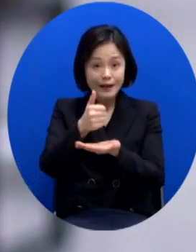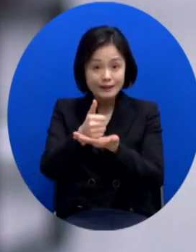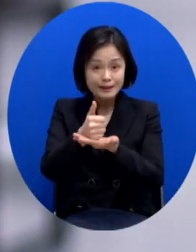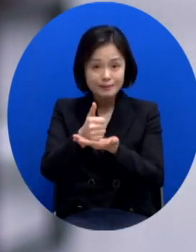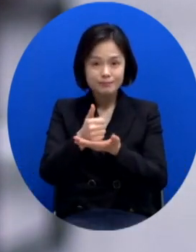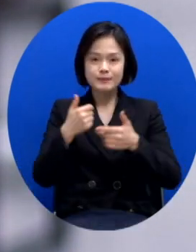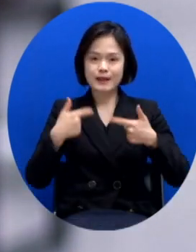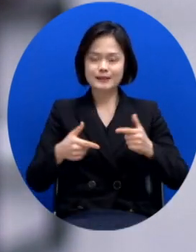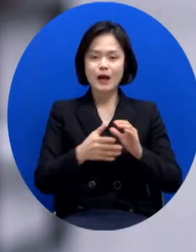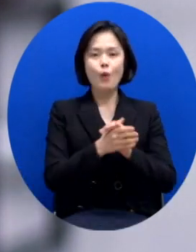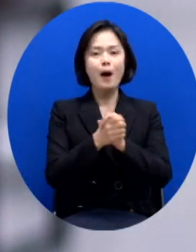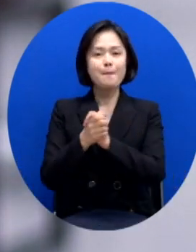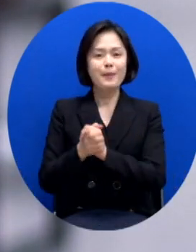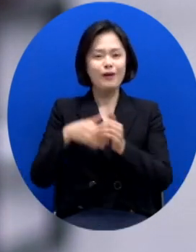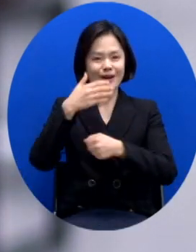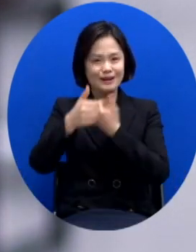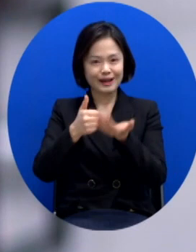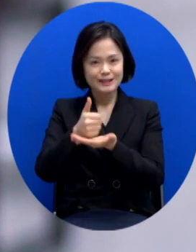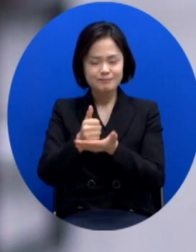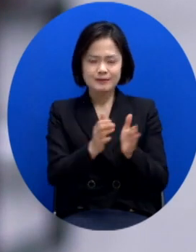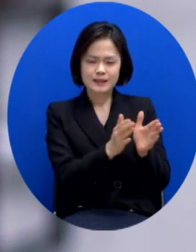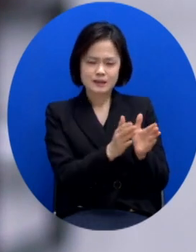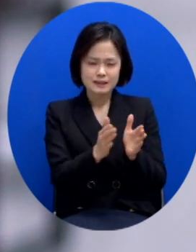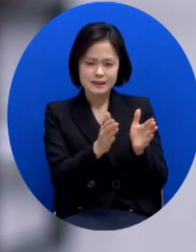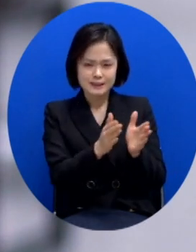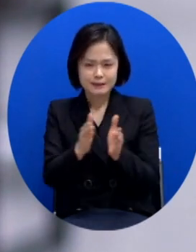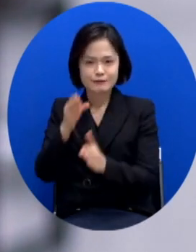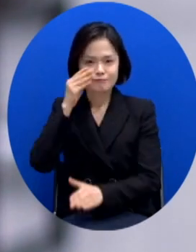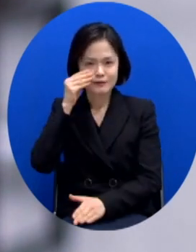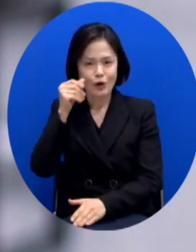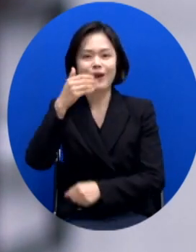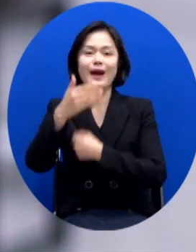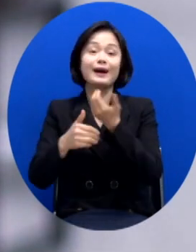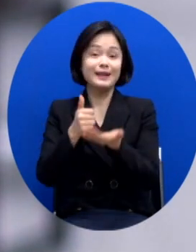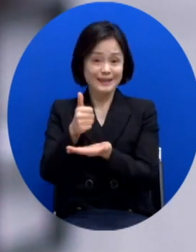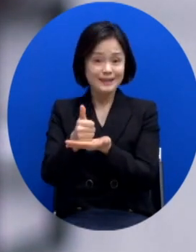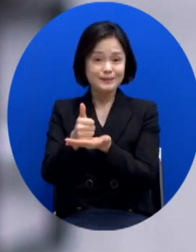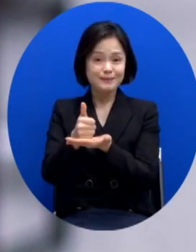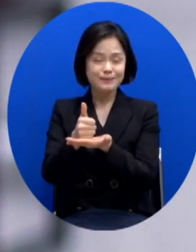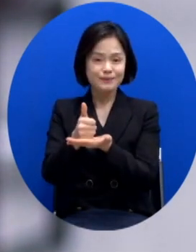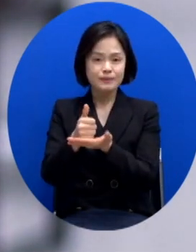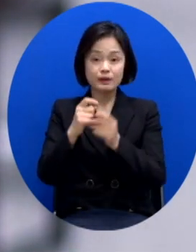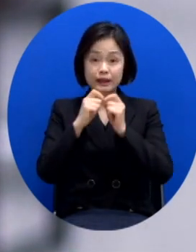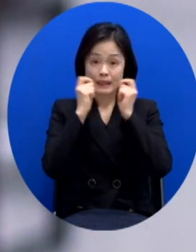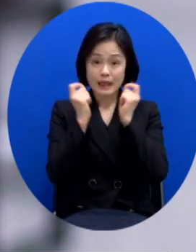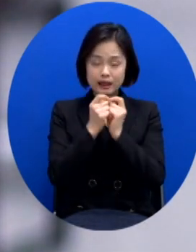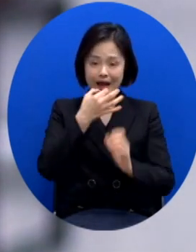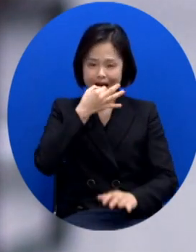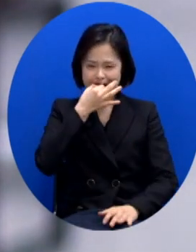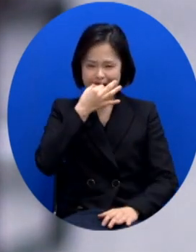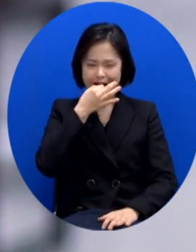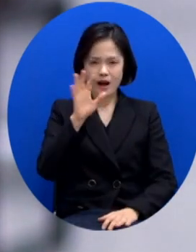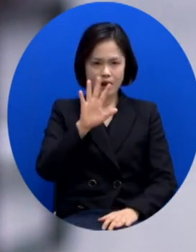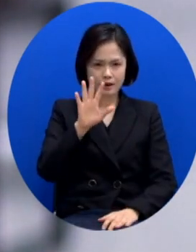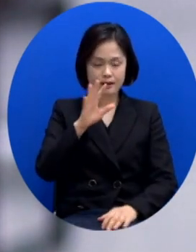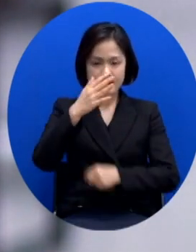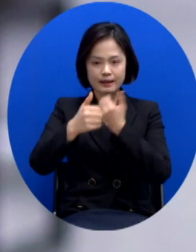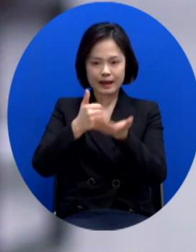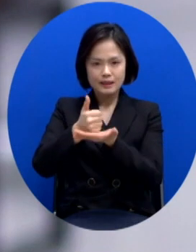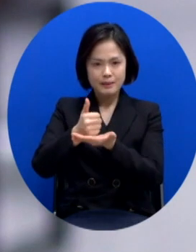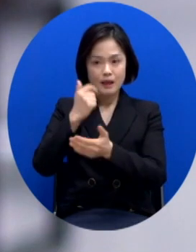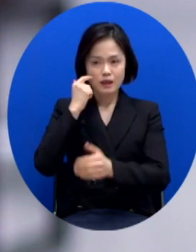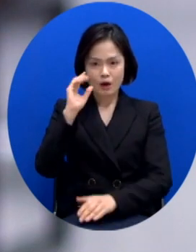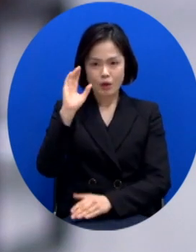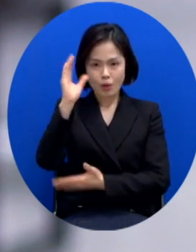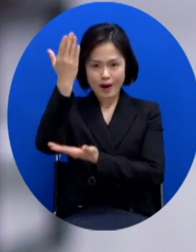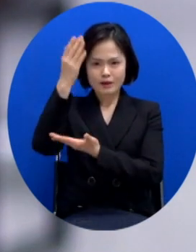화평의 하나님이시기 때문입니다 개인의 잎보다 먼저 하나님의 영광을 생각합시다